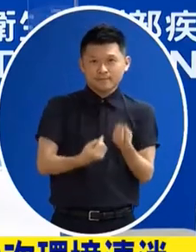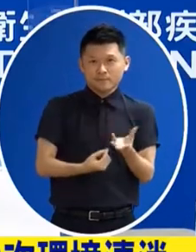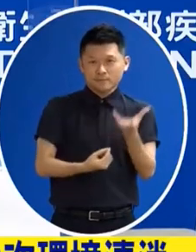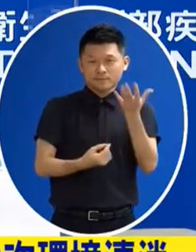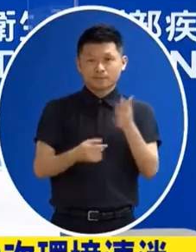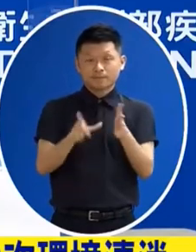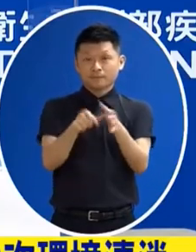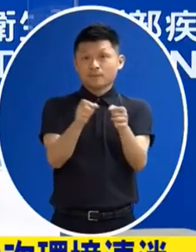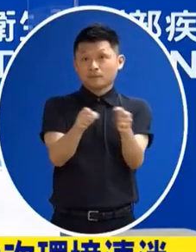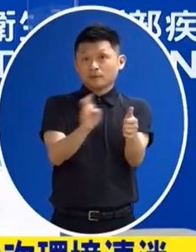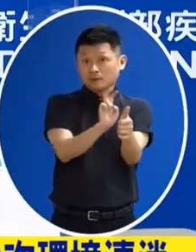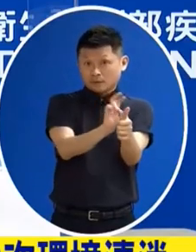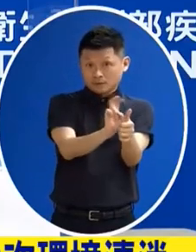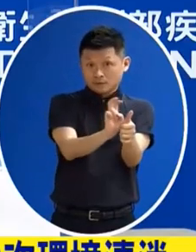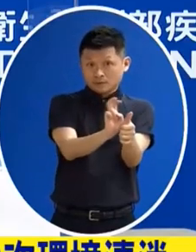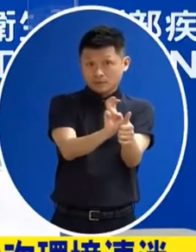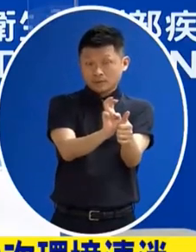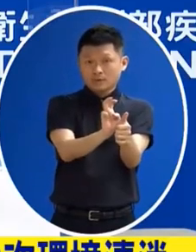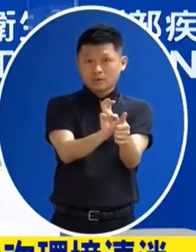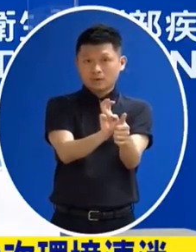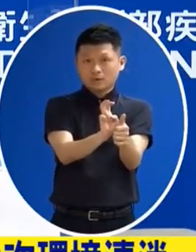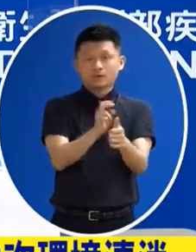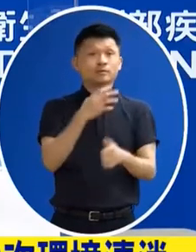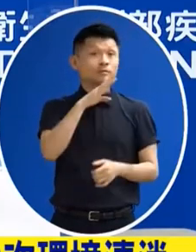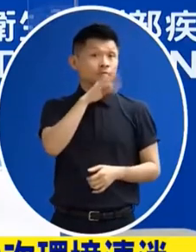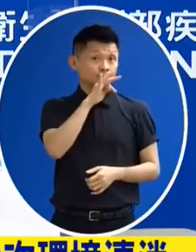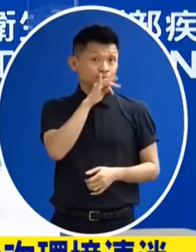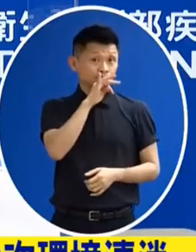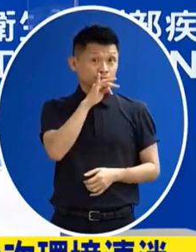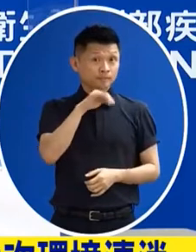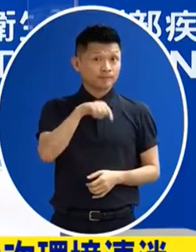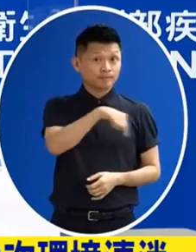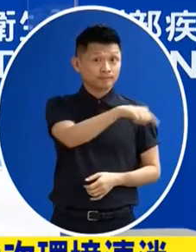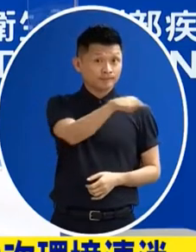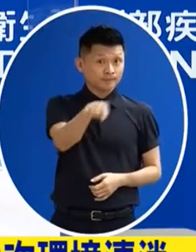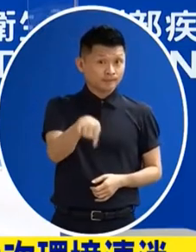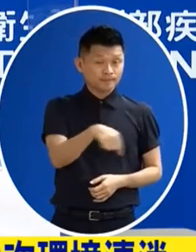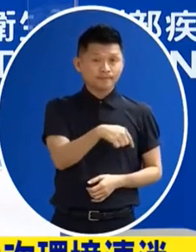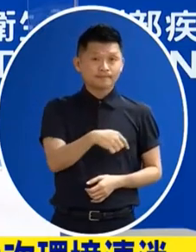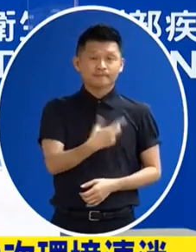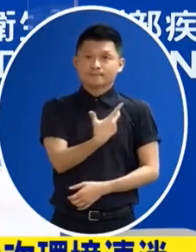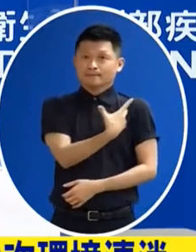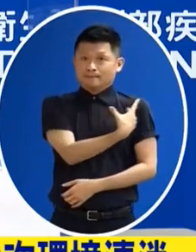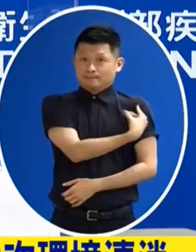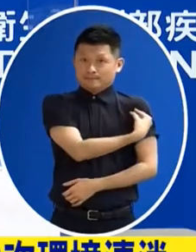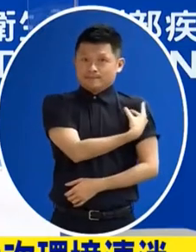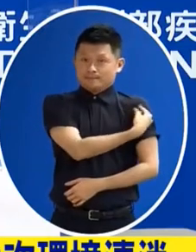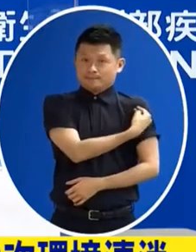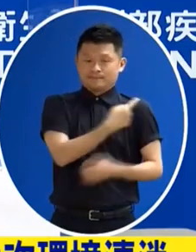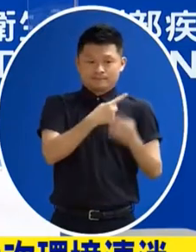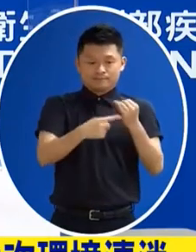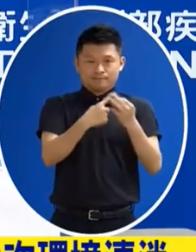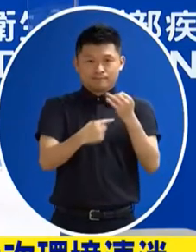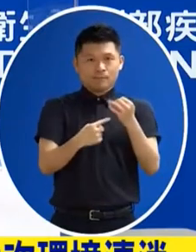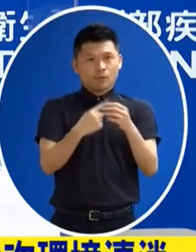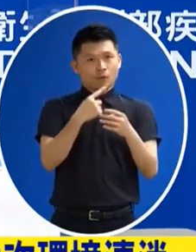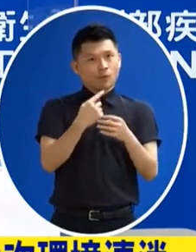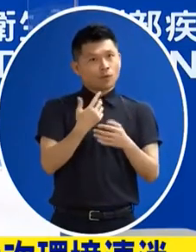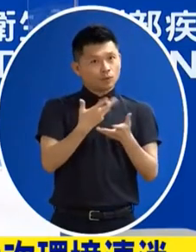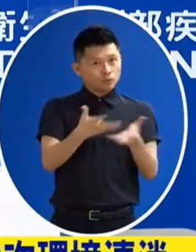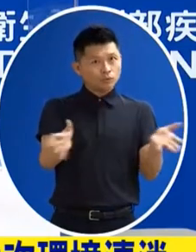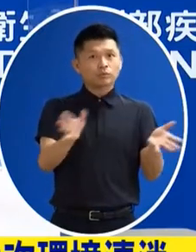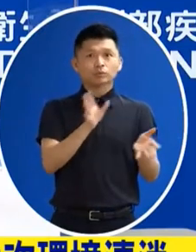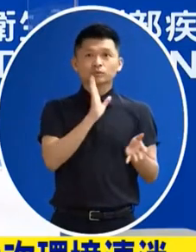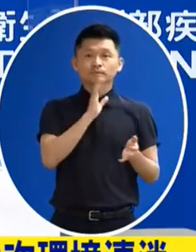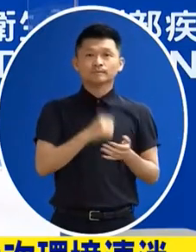长照需要受照顾的年龄层，好，照顾者哦，基本上疫苗的施打率都很高。所以整个的